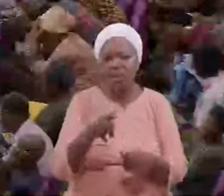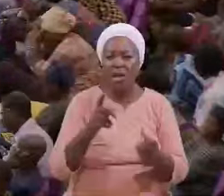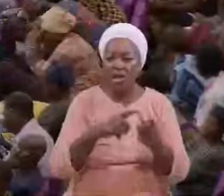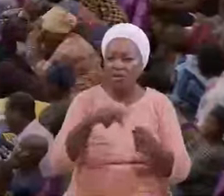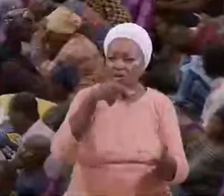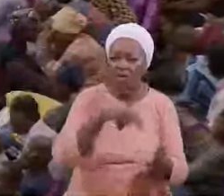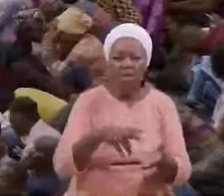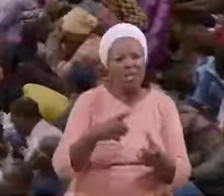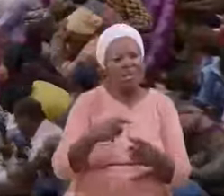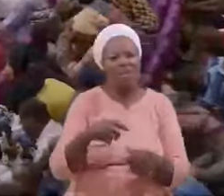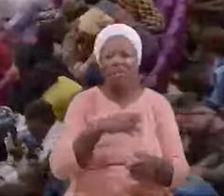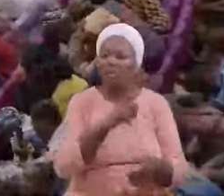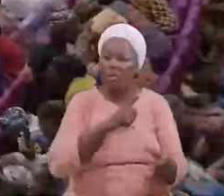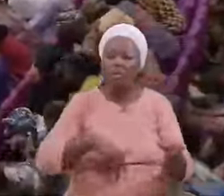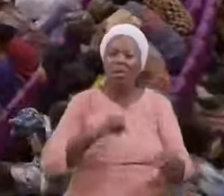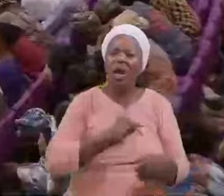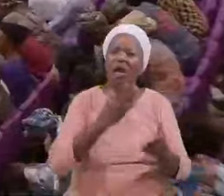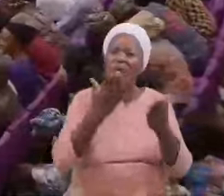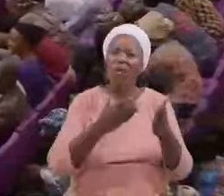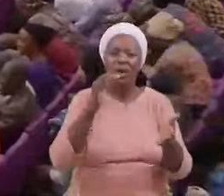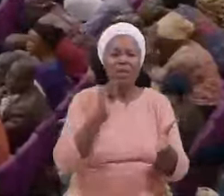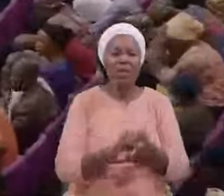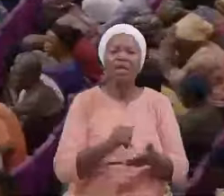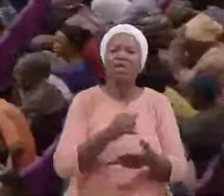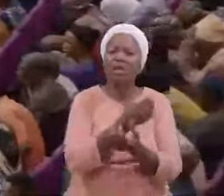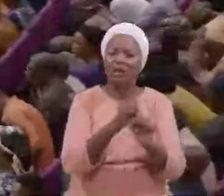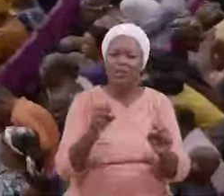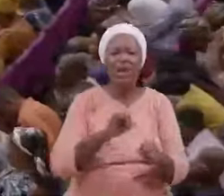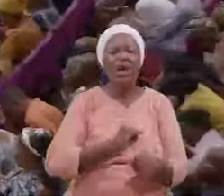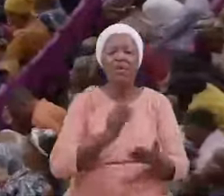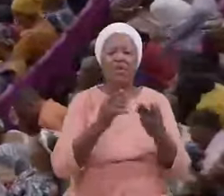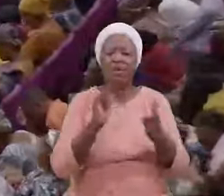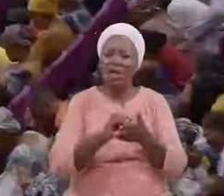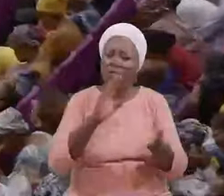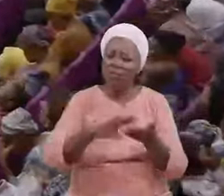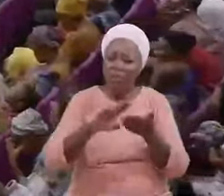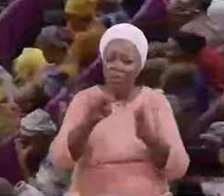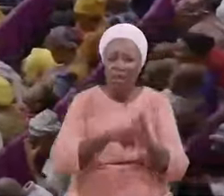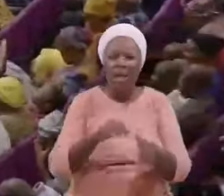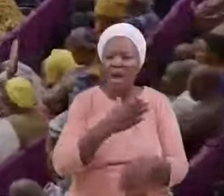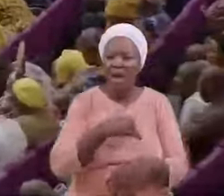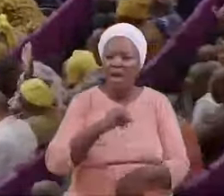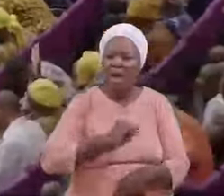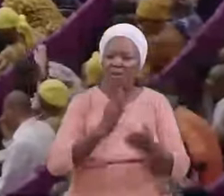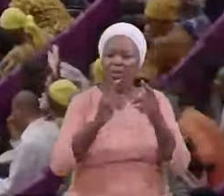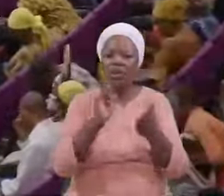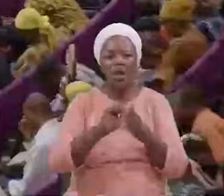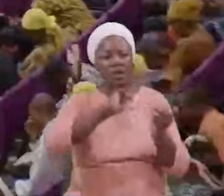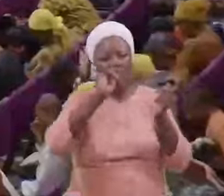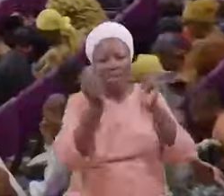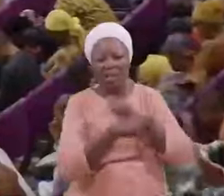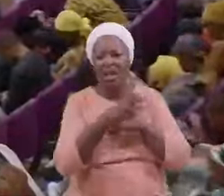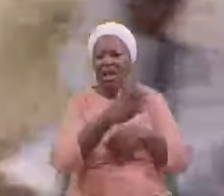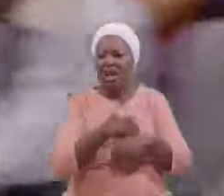ce salut-là. Je veux ce pardon-là. Je veux ce changement. Je veux la grâce de